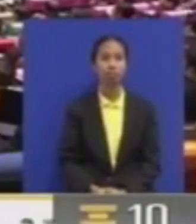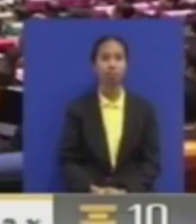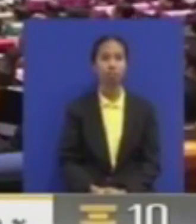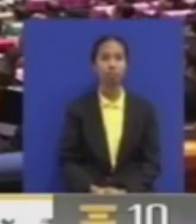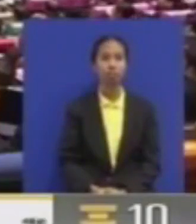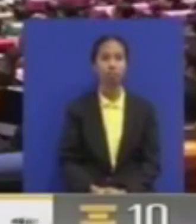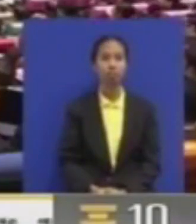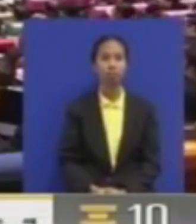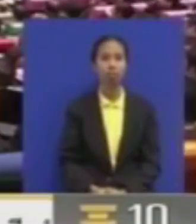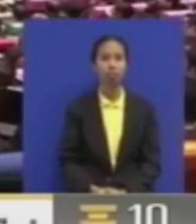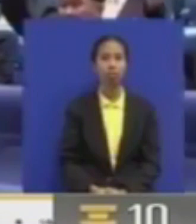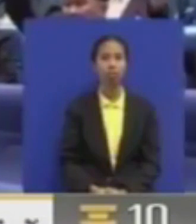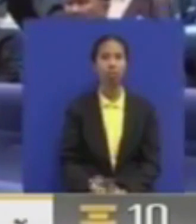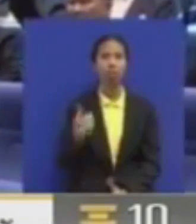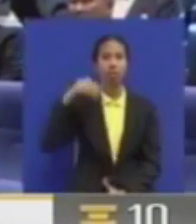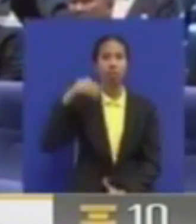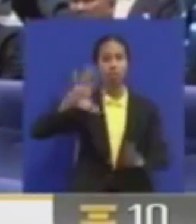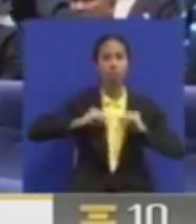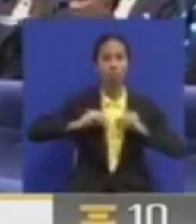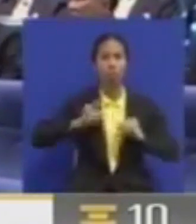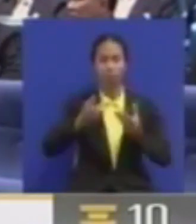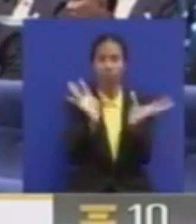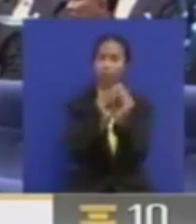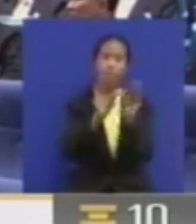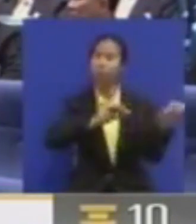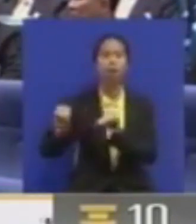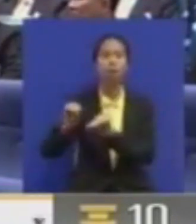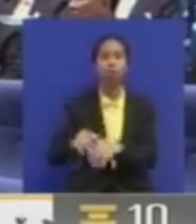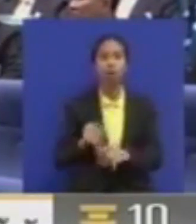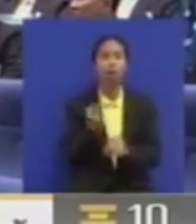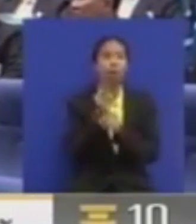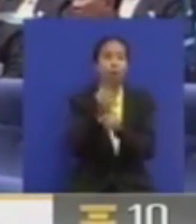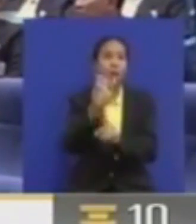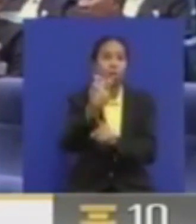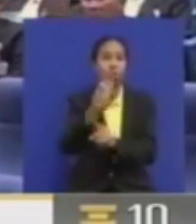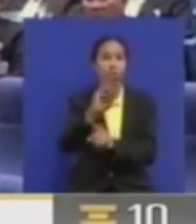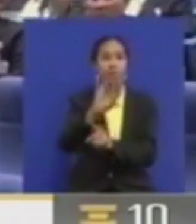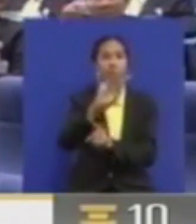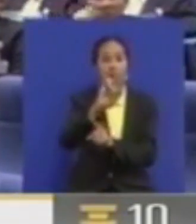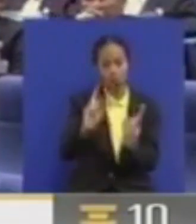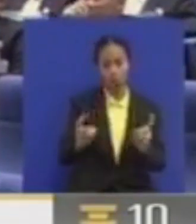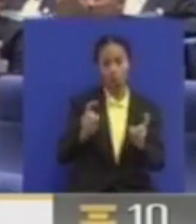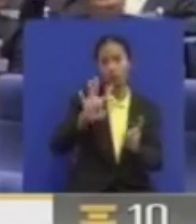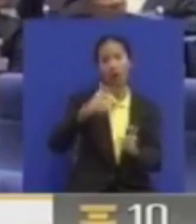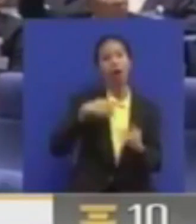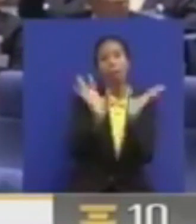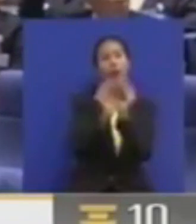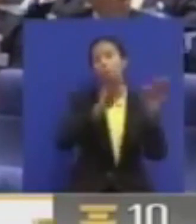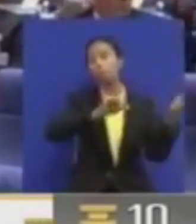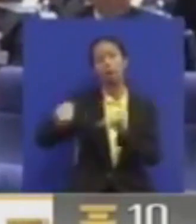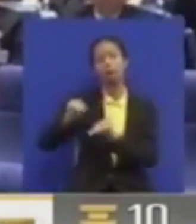องยกมือผิดจริงๆต้องบอกว่าเห็นด้วยแต่กลับกลายเป็นโหวตว่าไม่เห็นด้วยนะคะเดี๋ยวบ